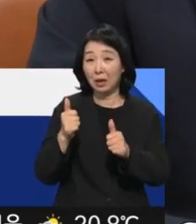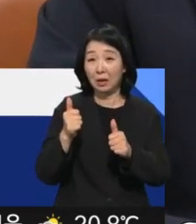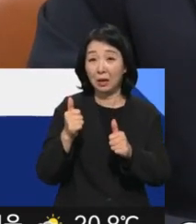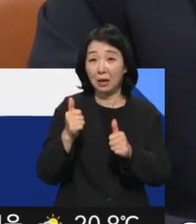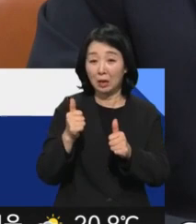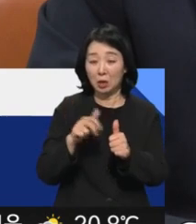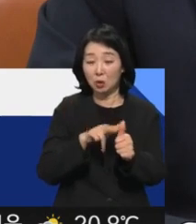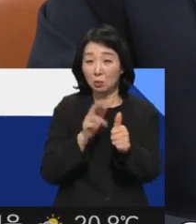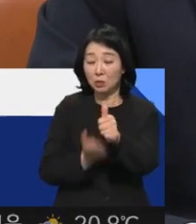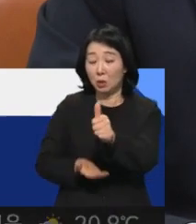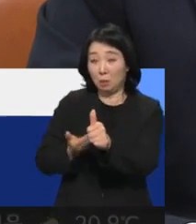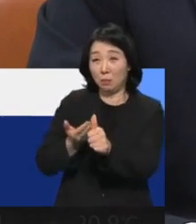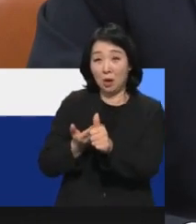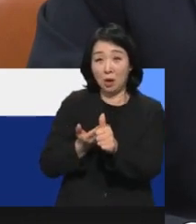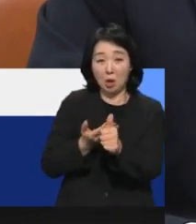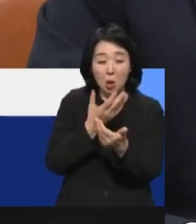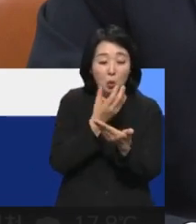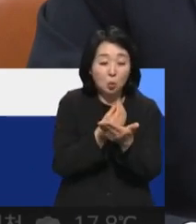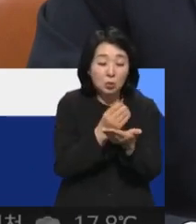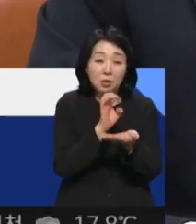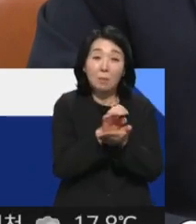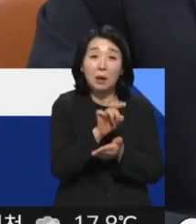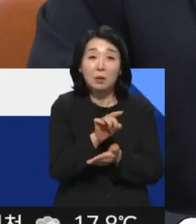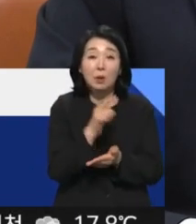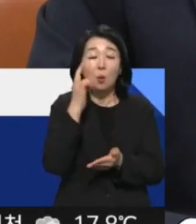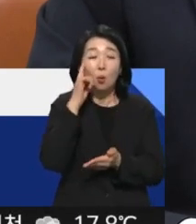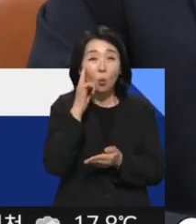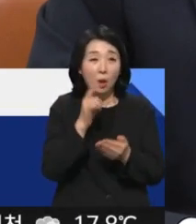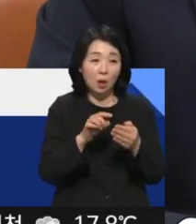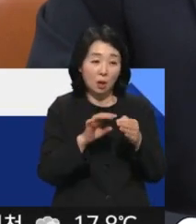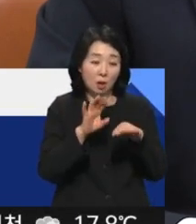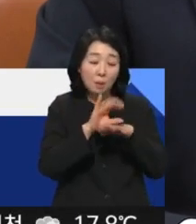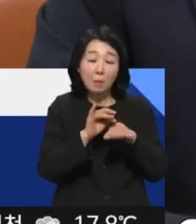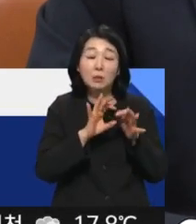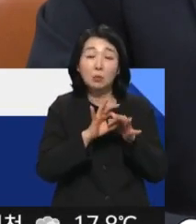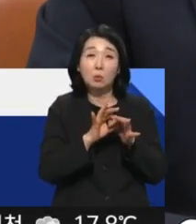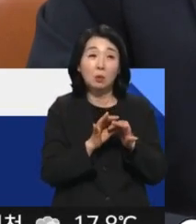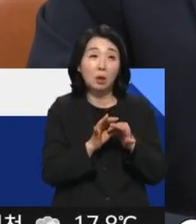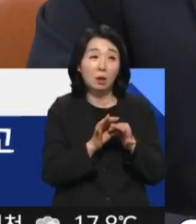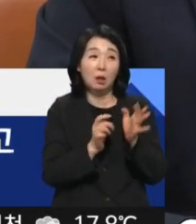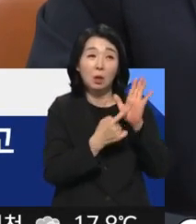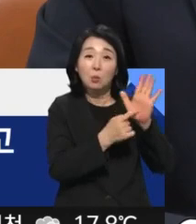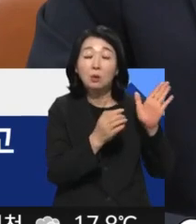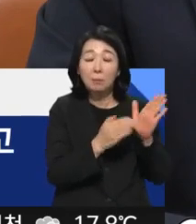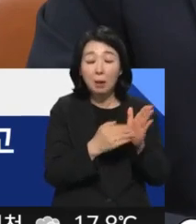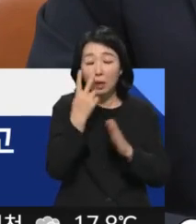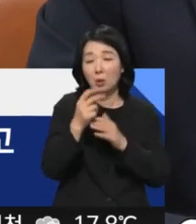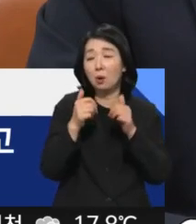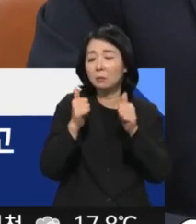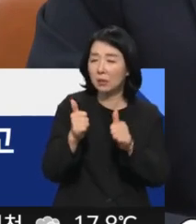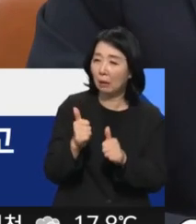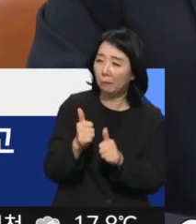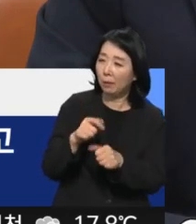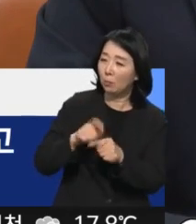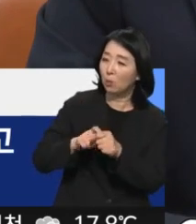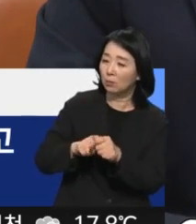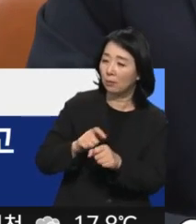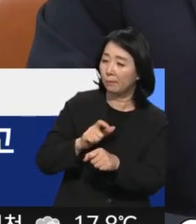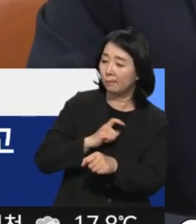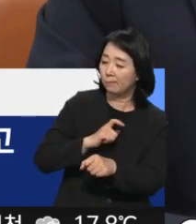가능성이 높은 녹취 파일이 당일 방송을 통해 보도된 점도 검찰의 저의를 의심하게